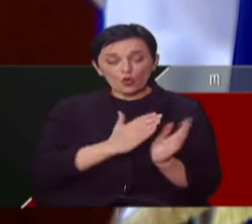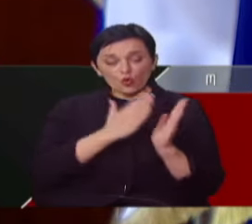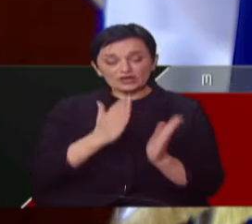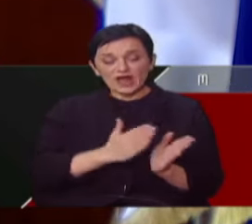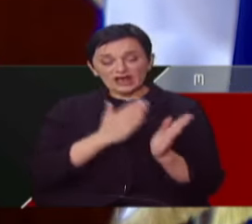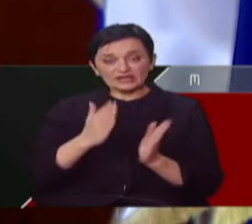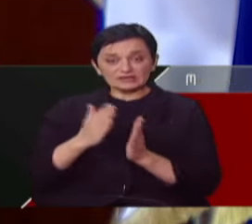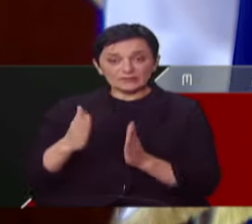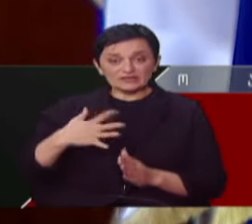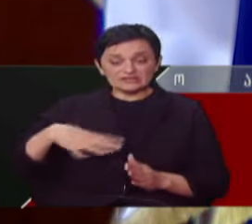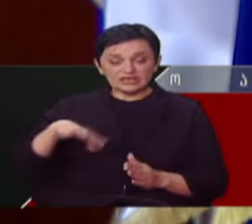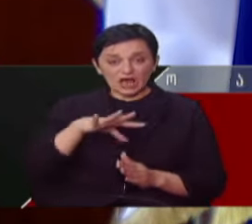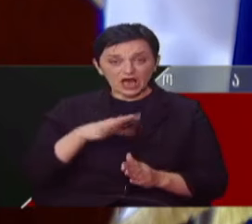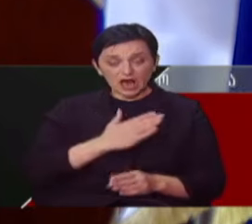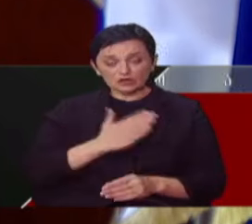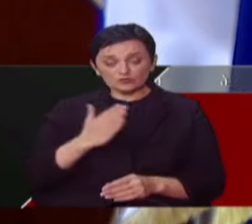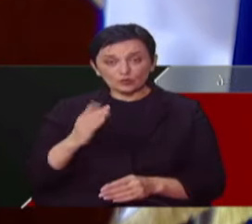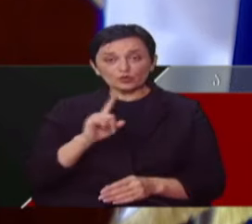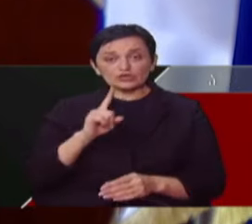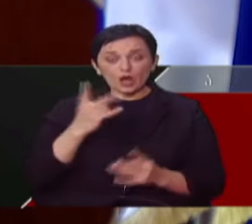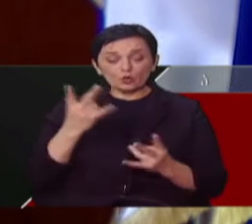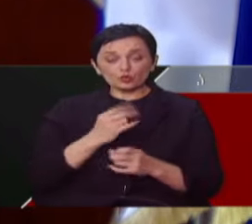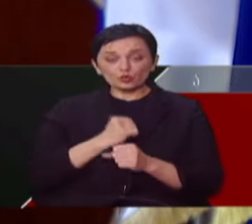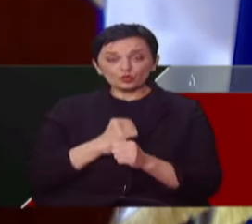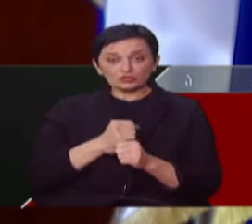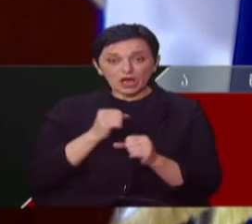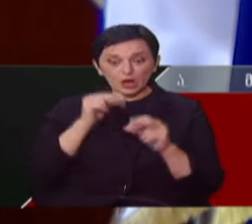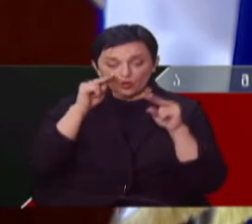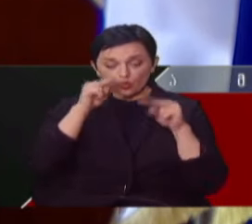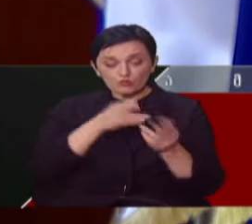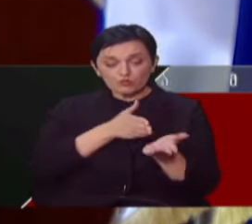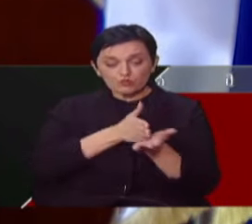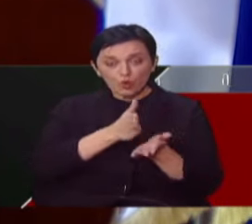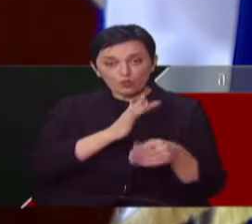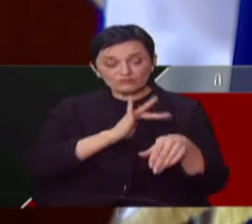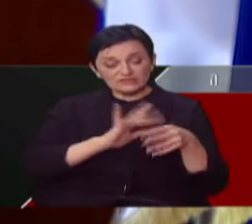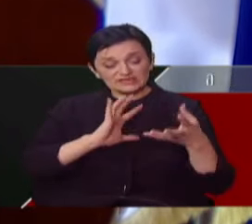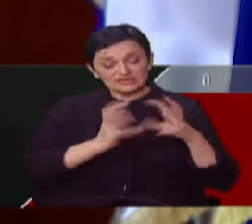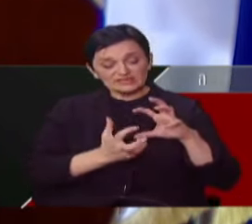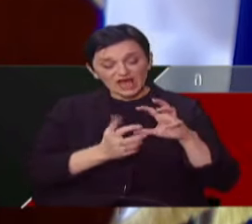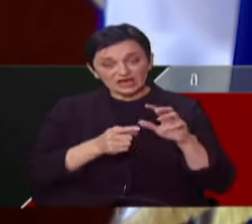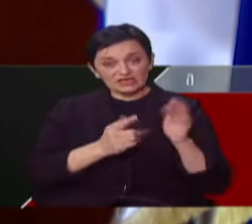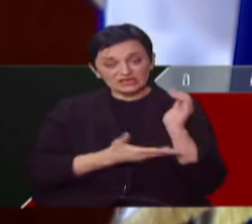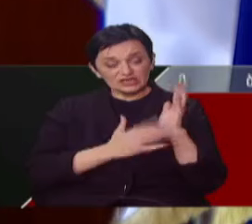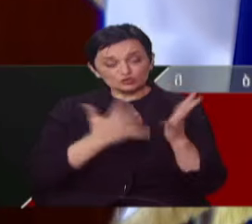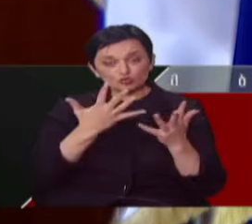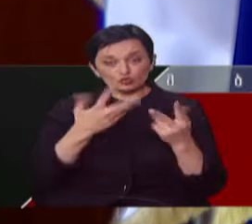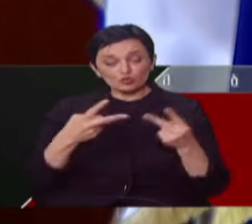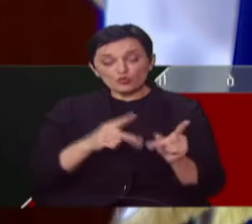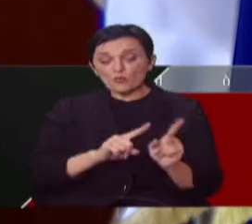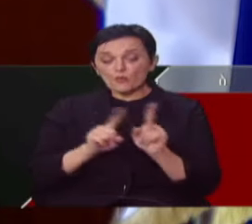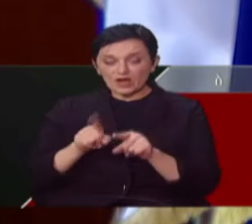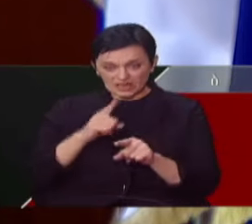ca ierosa cartolomda, raze unde ca va getot focus se degradere putrebze, tot paralelurat, radkma